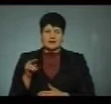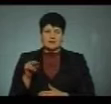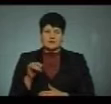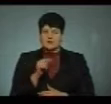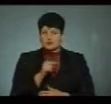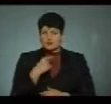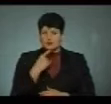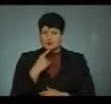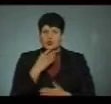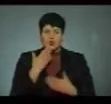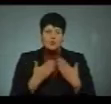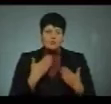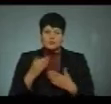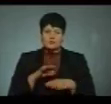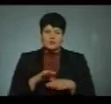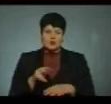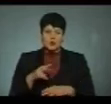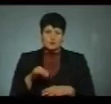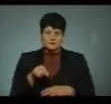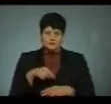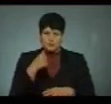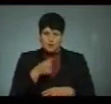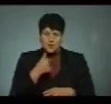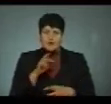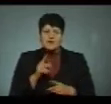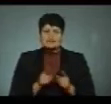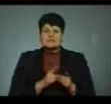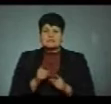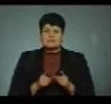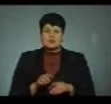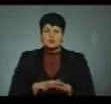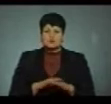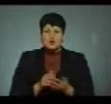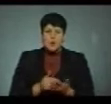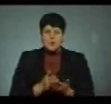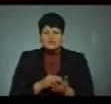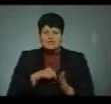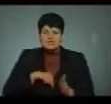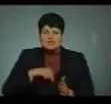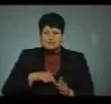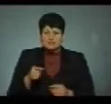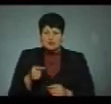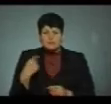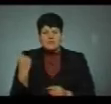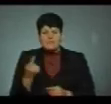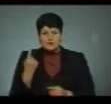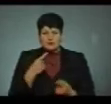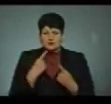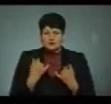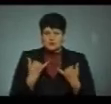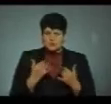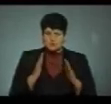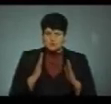словами, опитування проводили у лютому цього року. Як змінювалися суспільно-політичні настрої у Тернополі, а також в області, говоритимемо